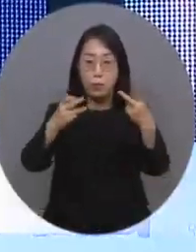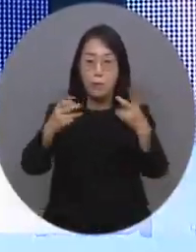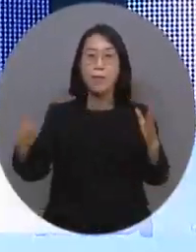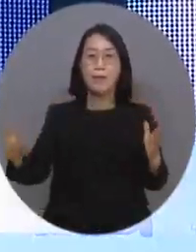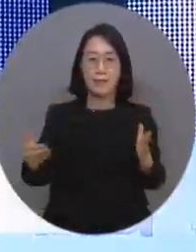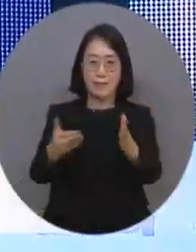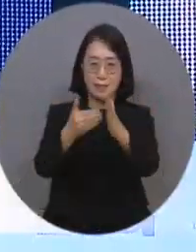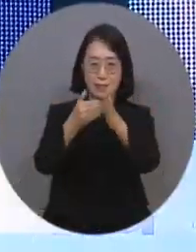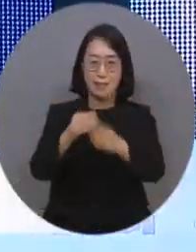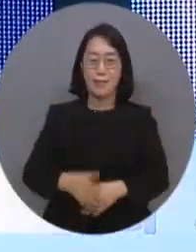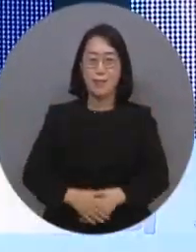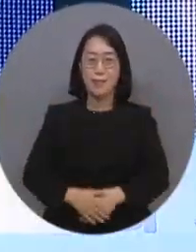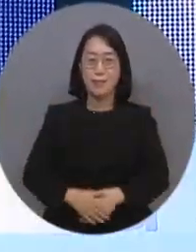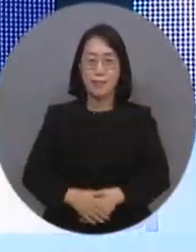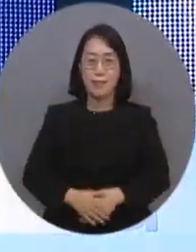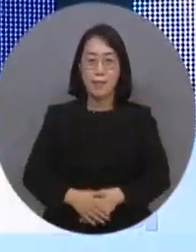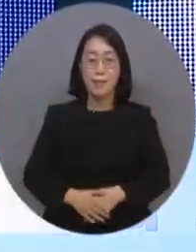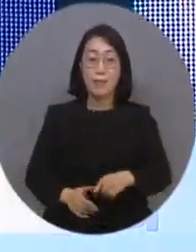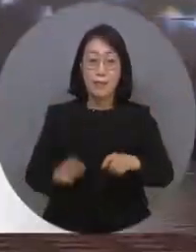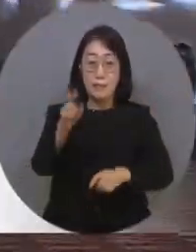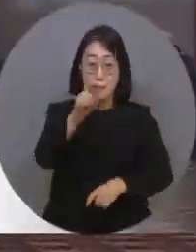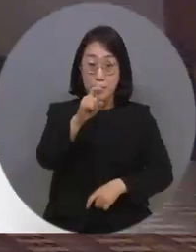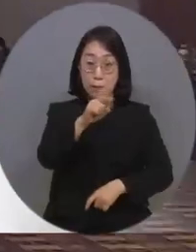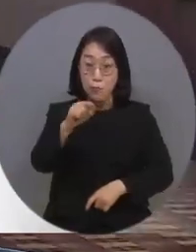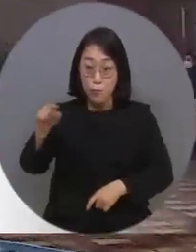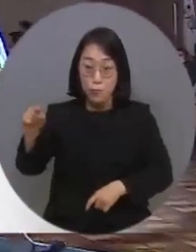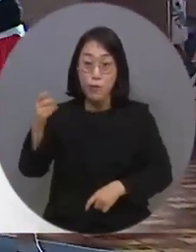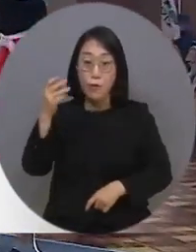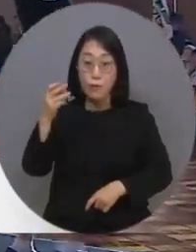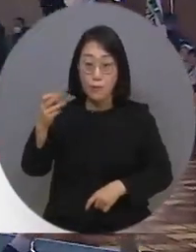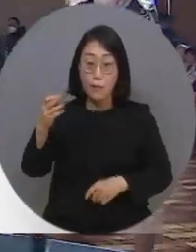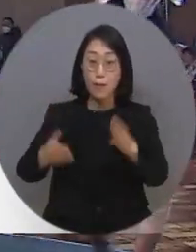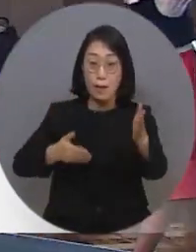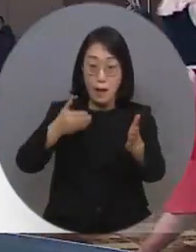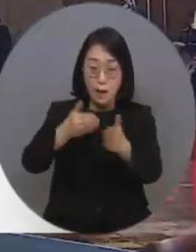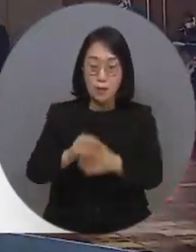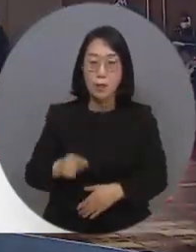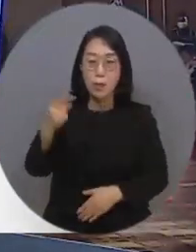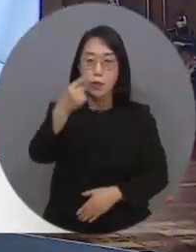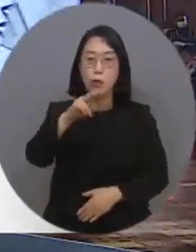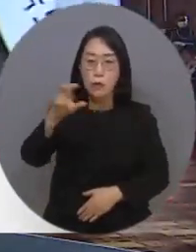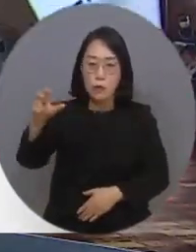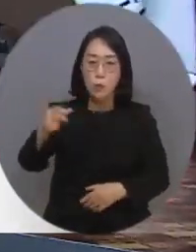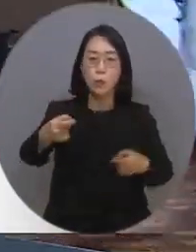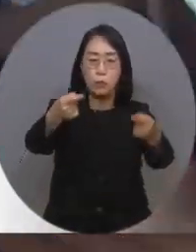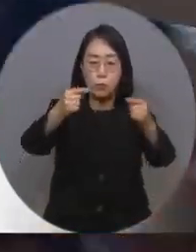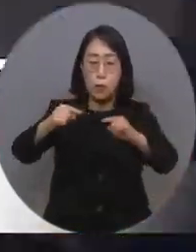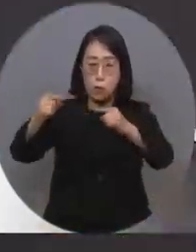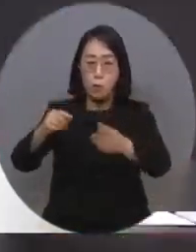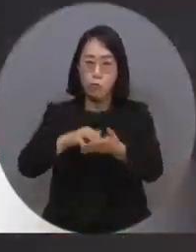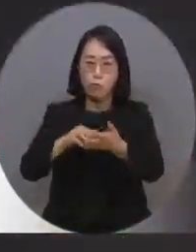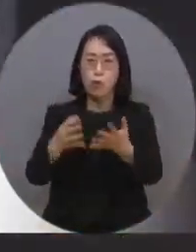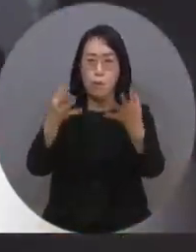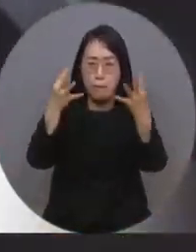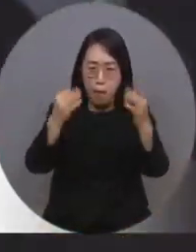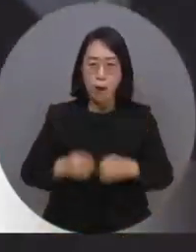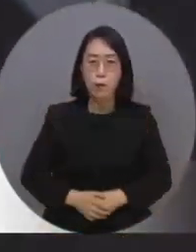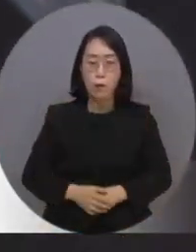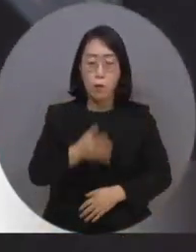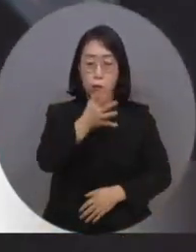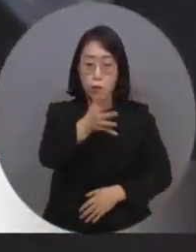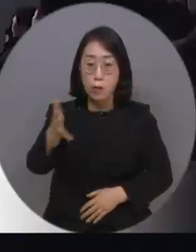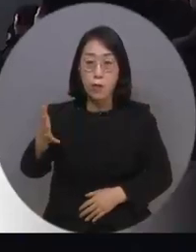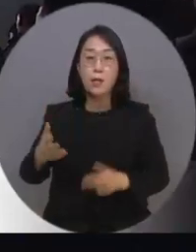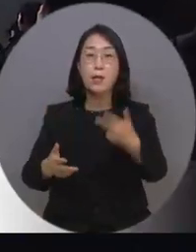내렸습니다. 지난 10일 시작된 대회는 역대 최다인 1025명의 선수단이 참가한 가운데 7개 종목의